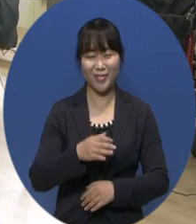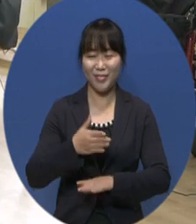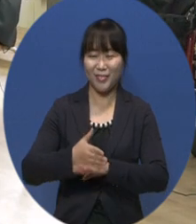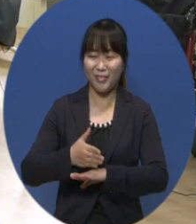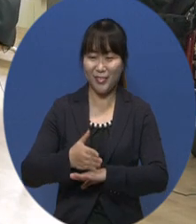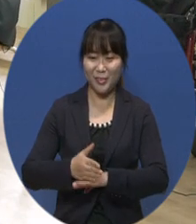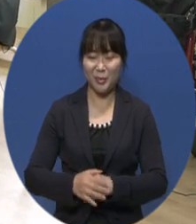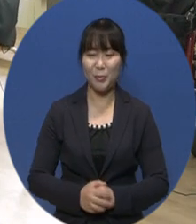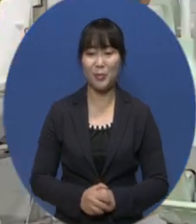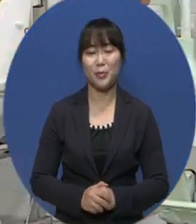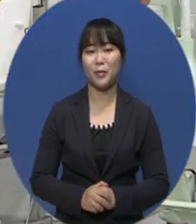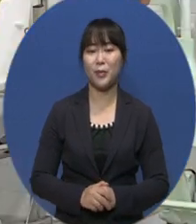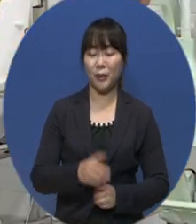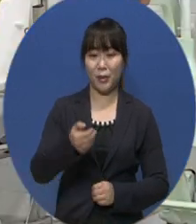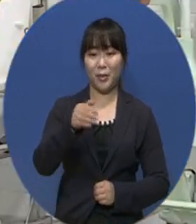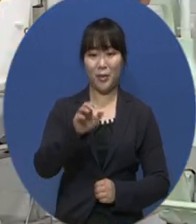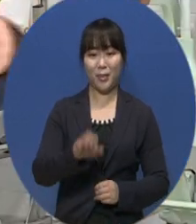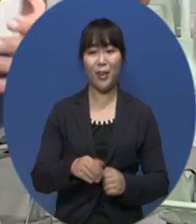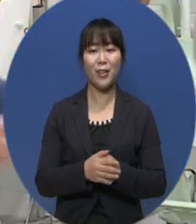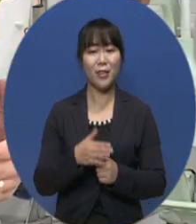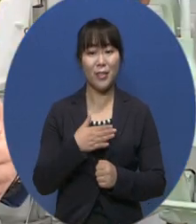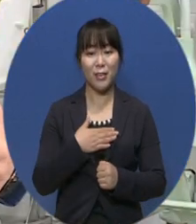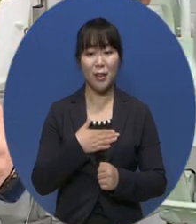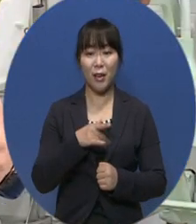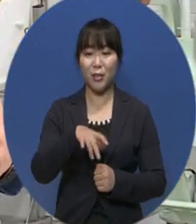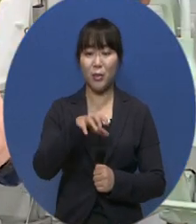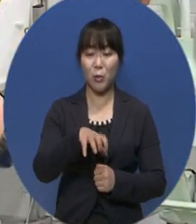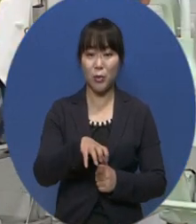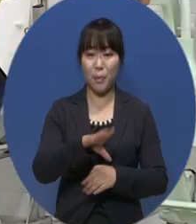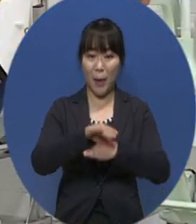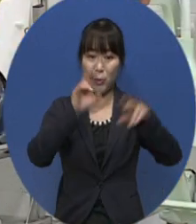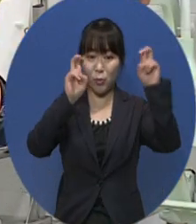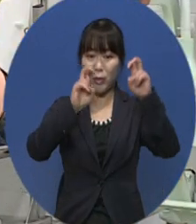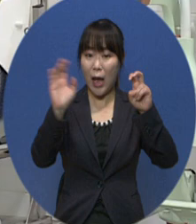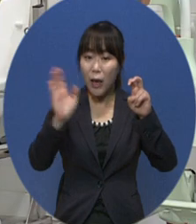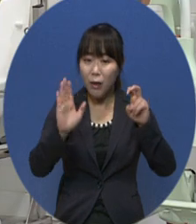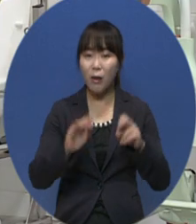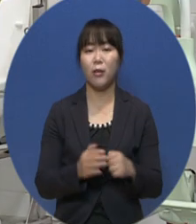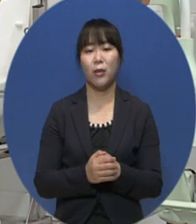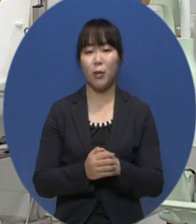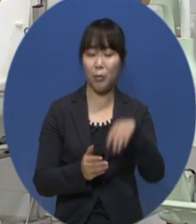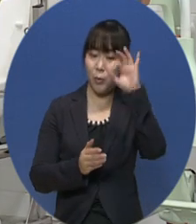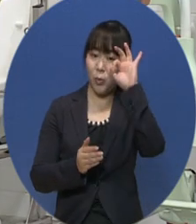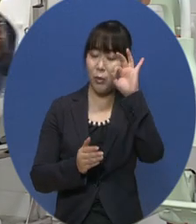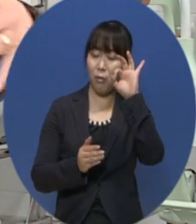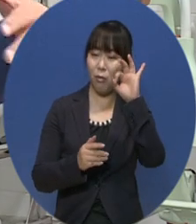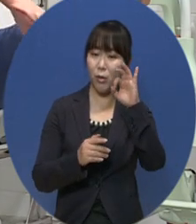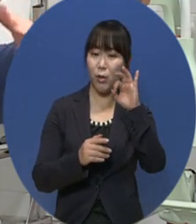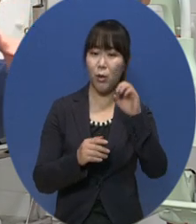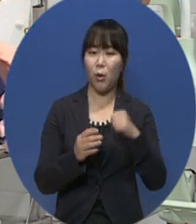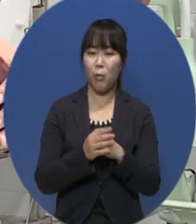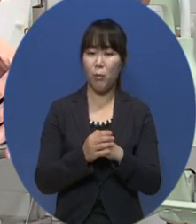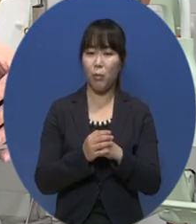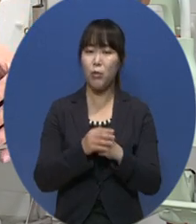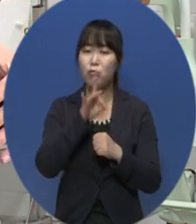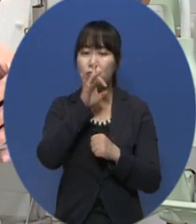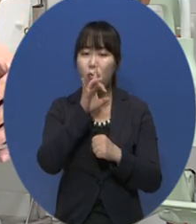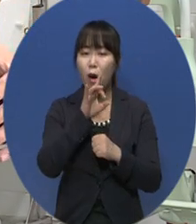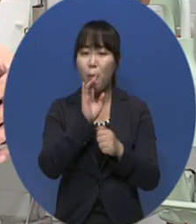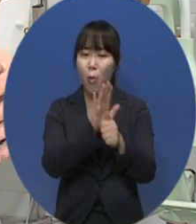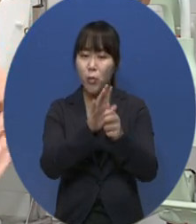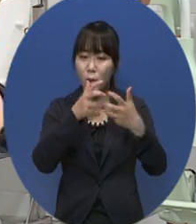감사합니다. 아니, 근데 원장님, 제가 이거 스튜디오가 아니고요. 여기 이제 뭐 보니까 이 보조기계 센터라고